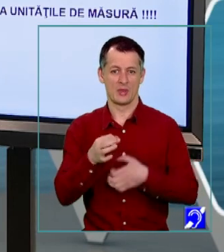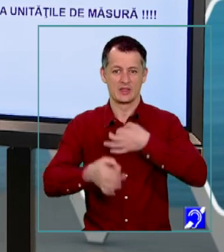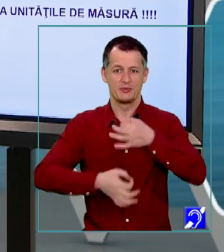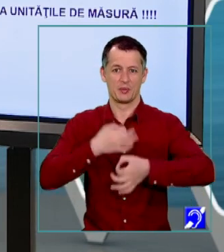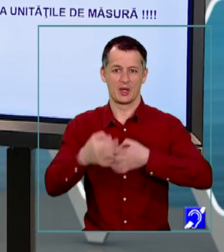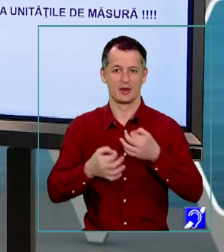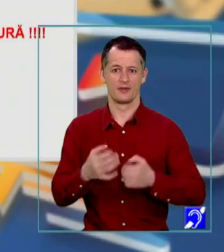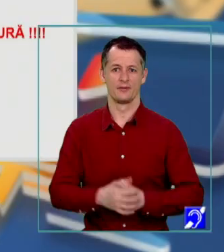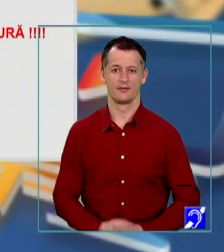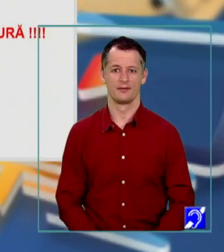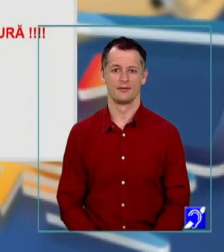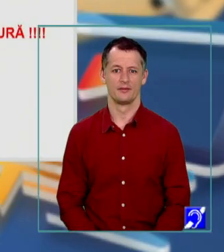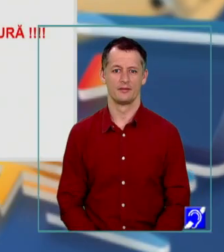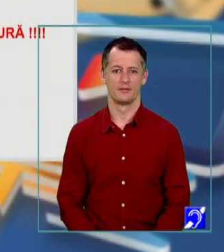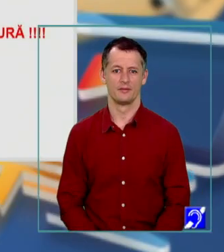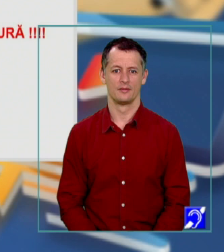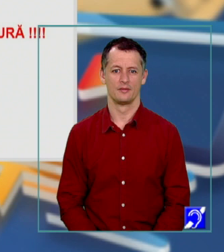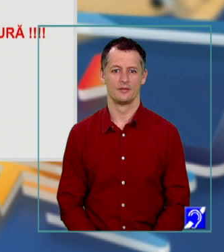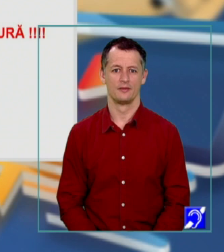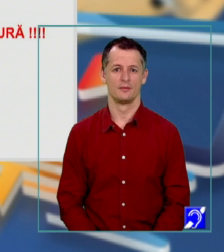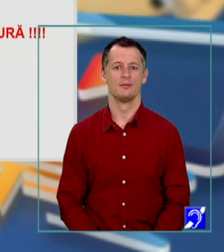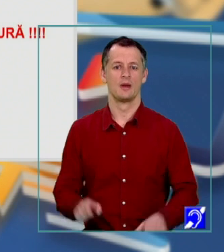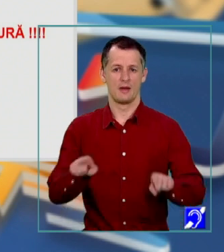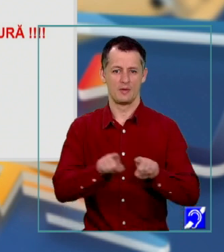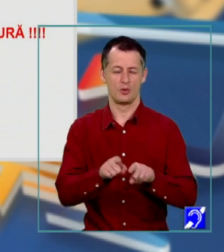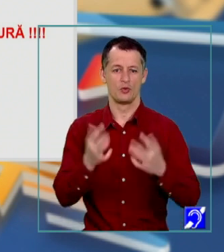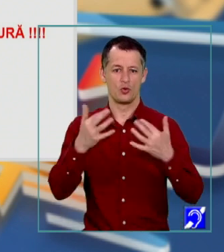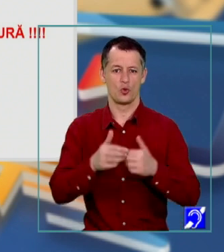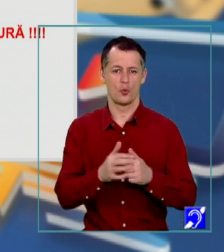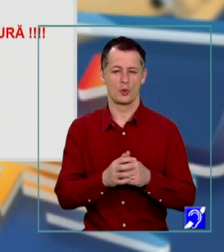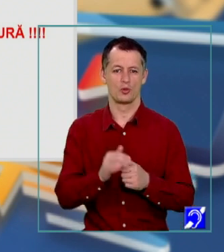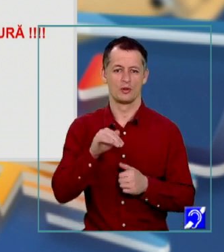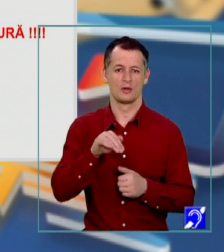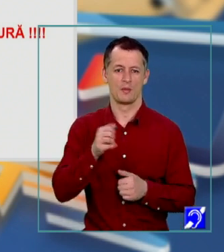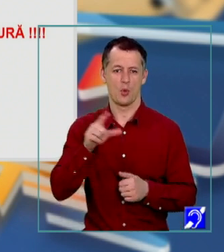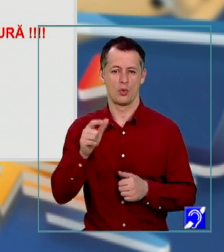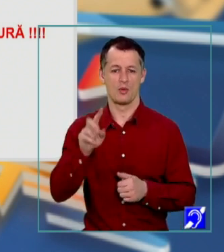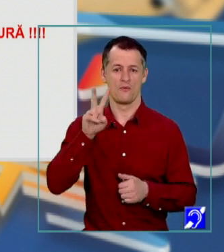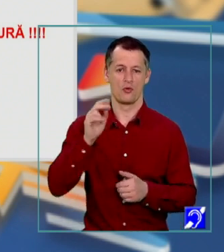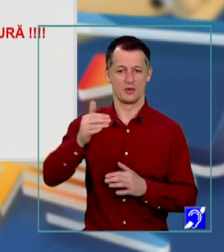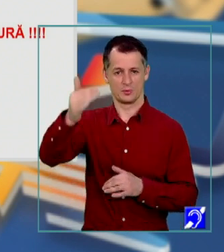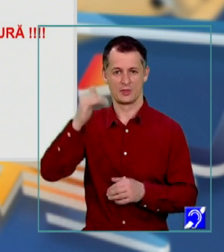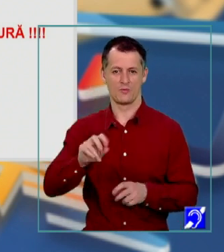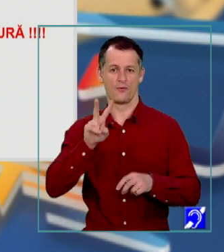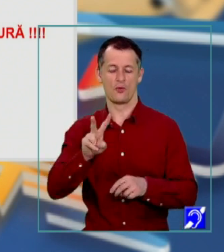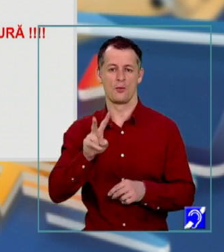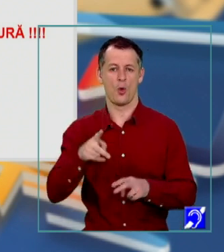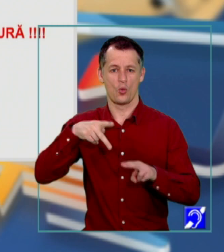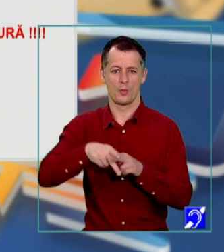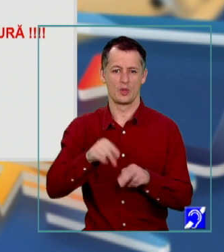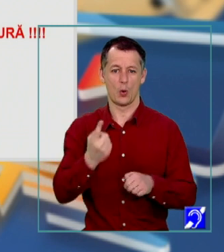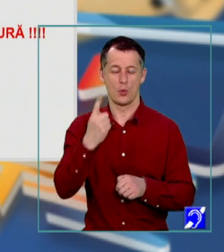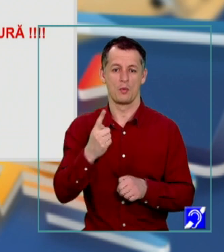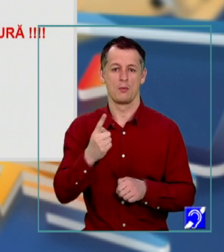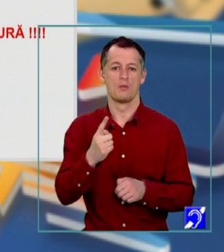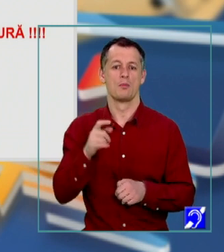exprimare, tot numărul de mol este volumul supra volumul ocupat de un mol de